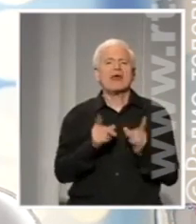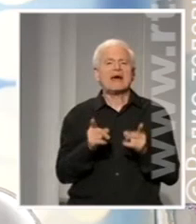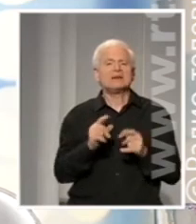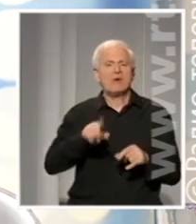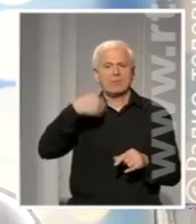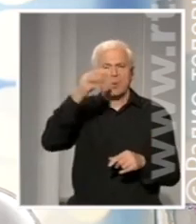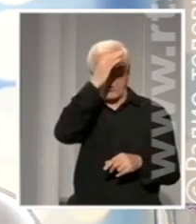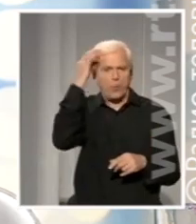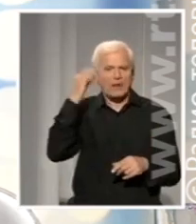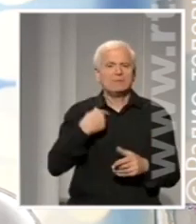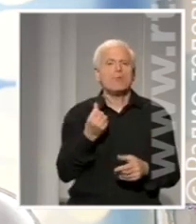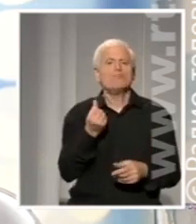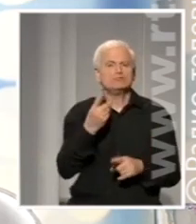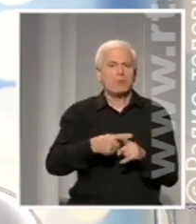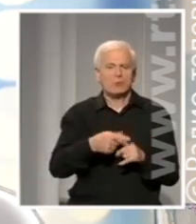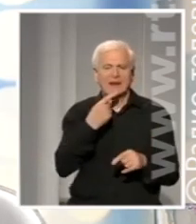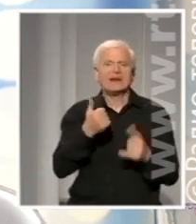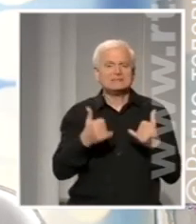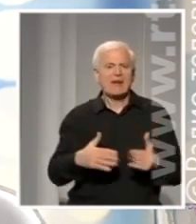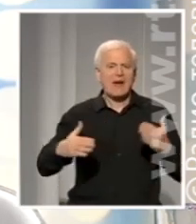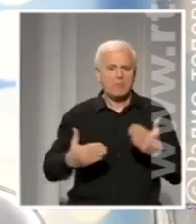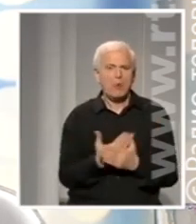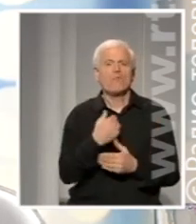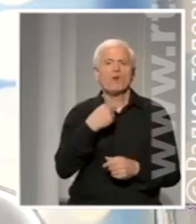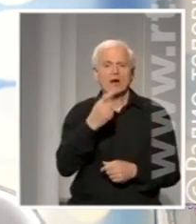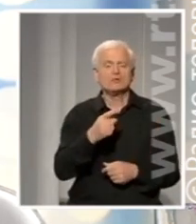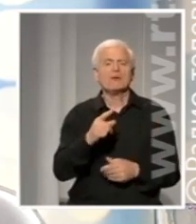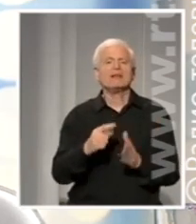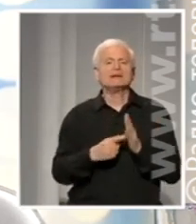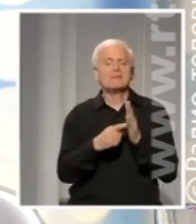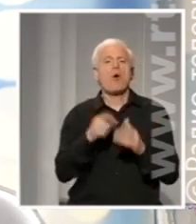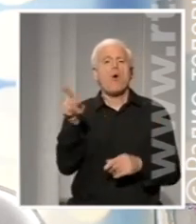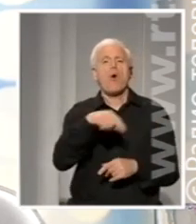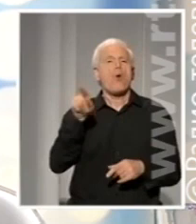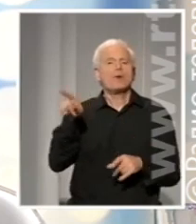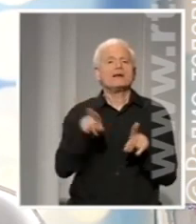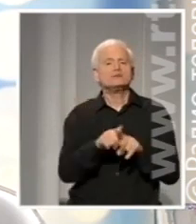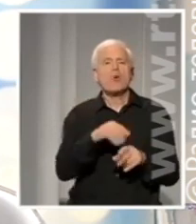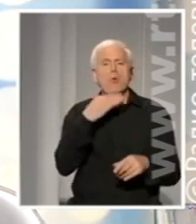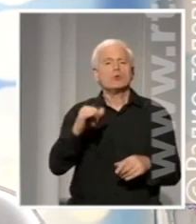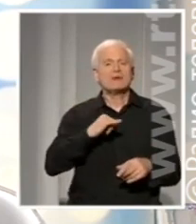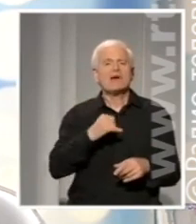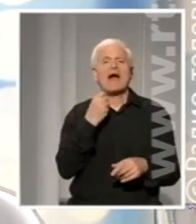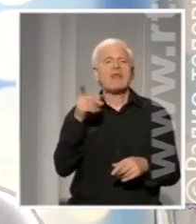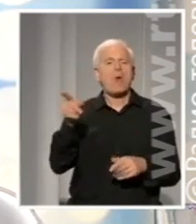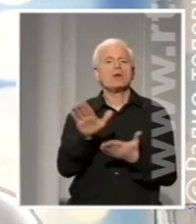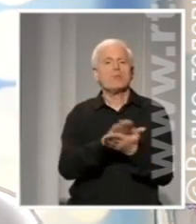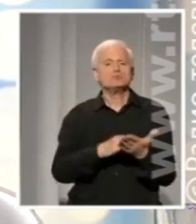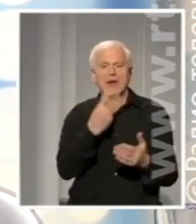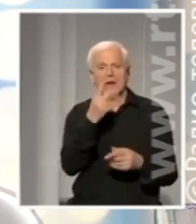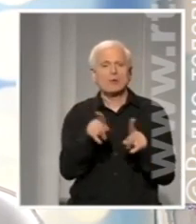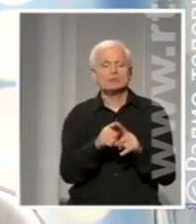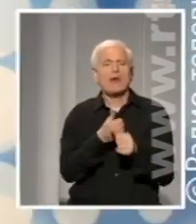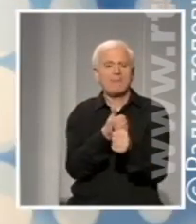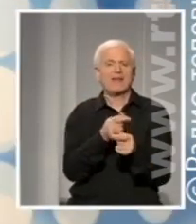Mi smo to nekoliko puta rekli, ali evo još jednom da istaknemo zato što su veoma zainteresovani i pitaju se kada će oni moći da gledaju nastavu na